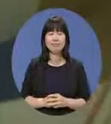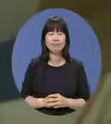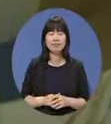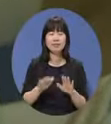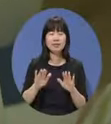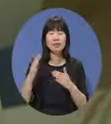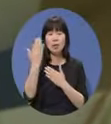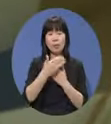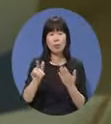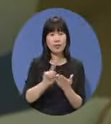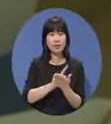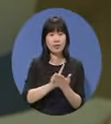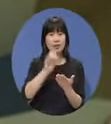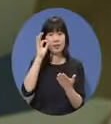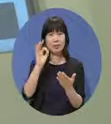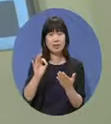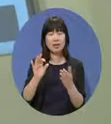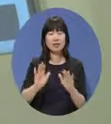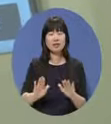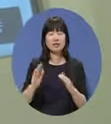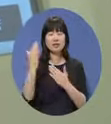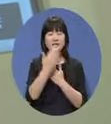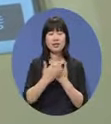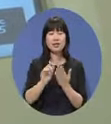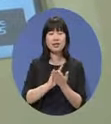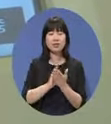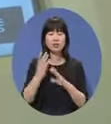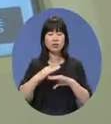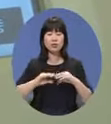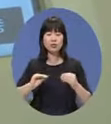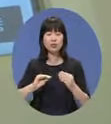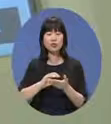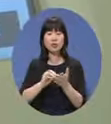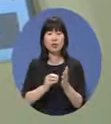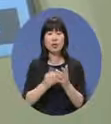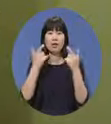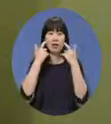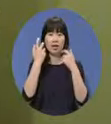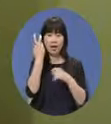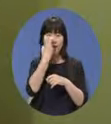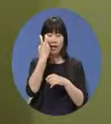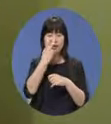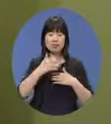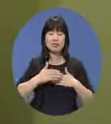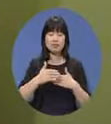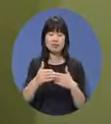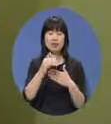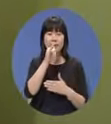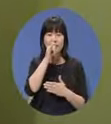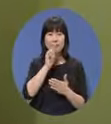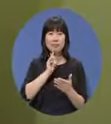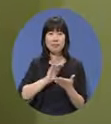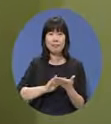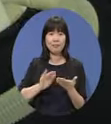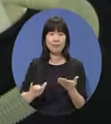현재의 몸의 상태는 어떤지 체중, 근육량 등을 정확히 알아보는 검사도 함께 진행되고